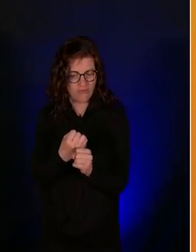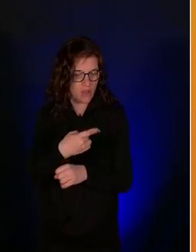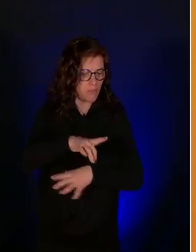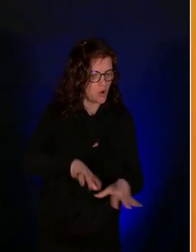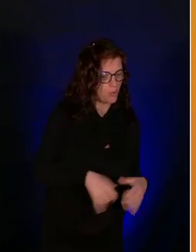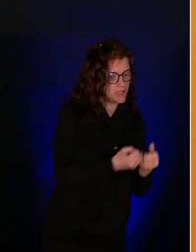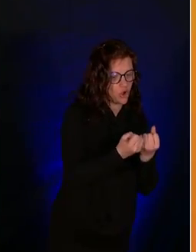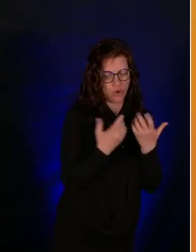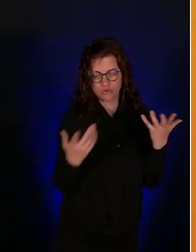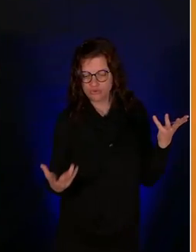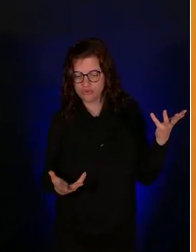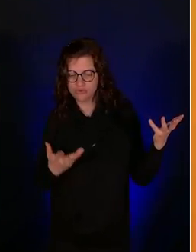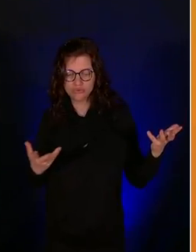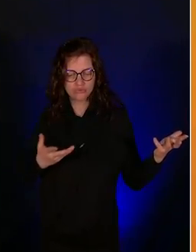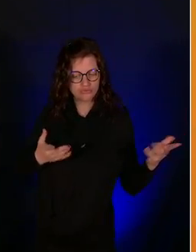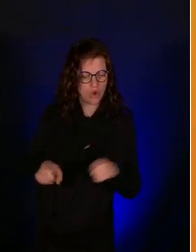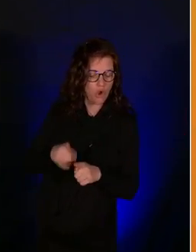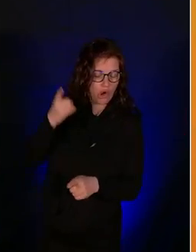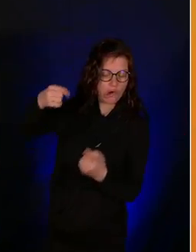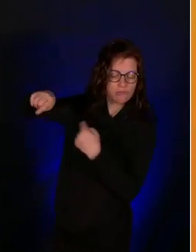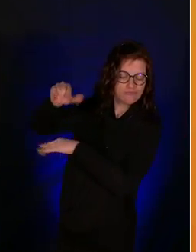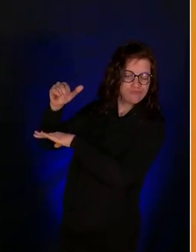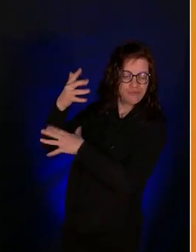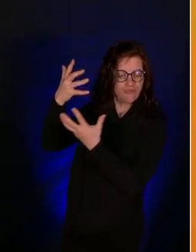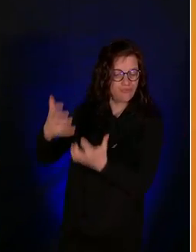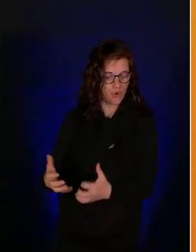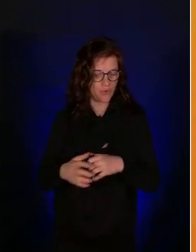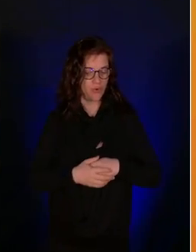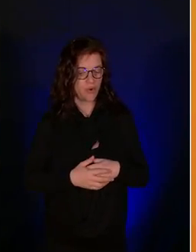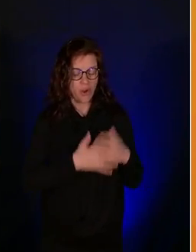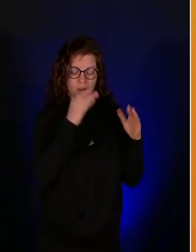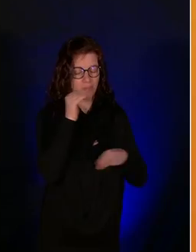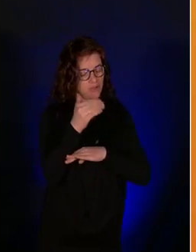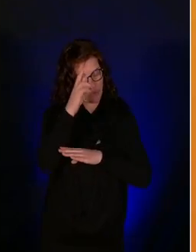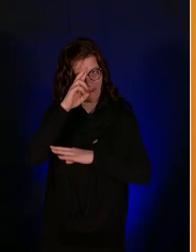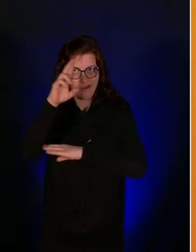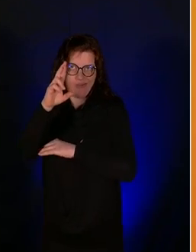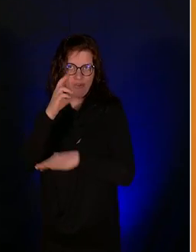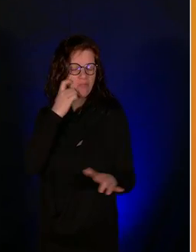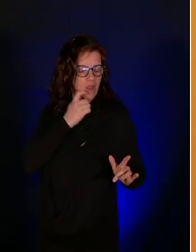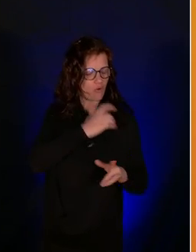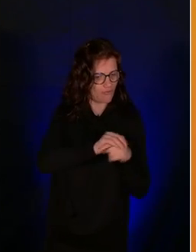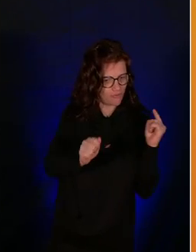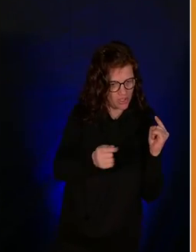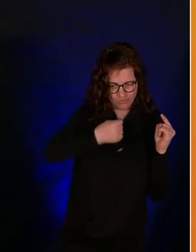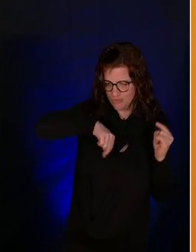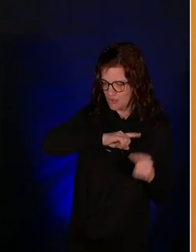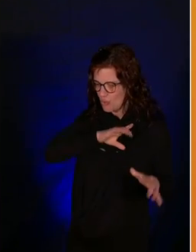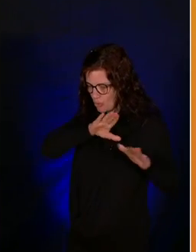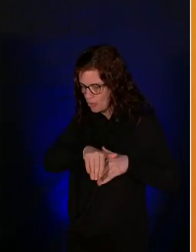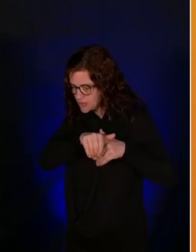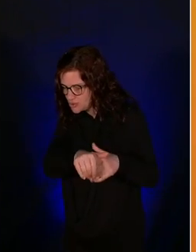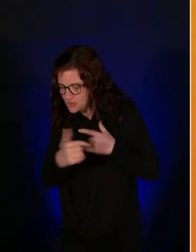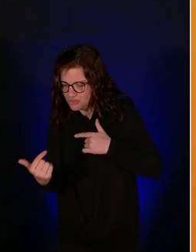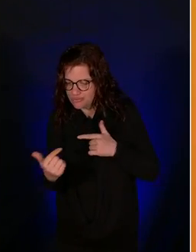compétence à leur bon vouloir. Le patronat l'a rêvé, Macron l'a fait, et nous, nous continuons de négocier localement